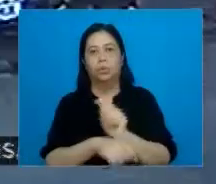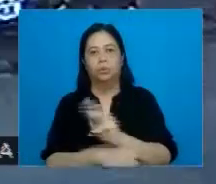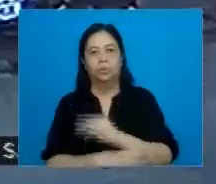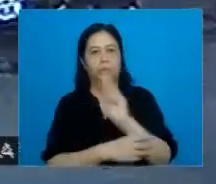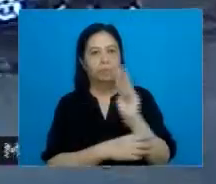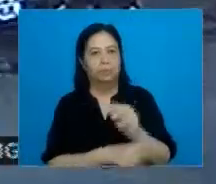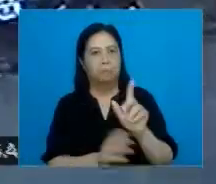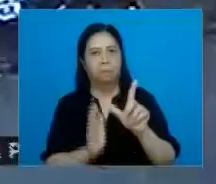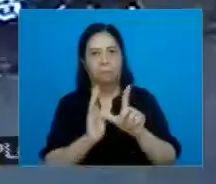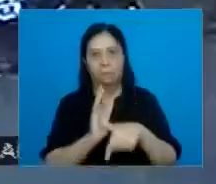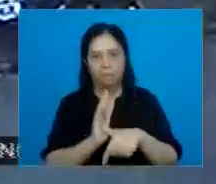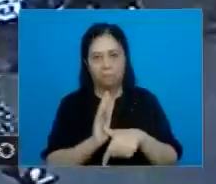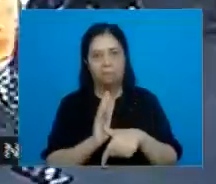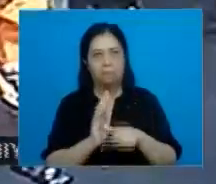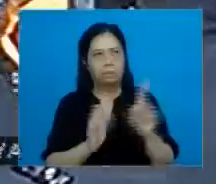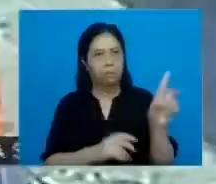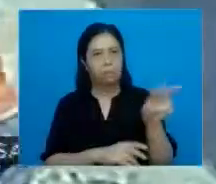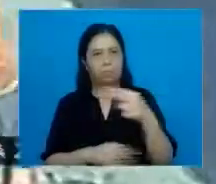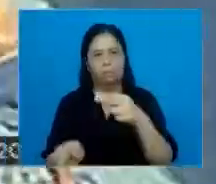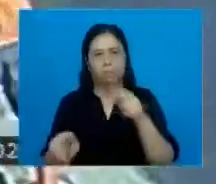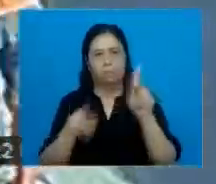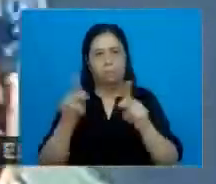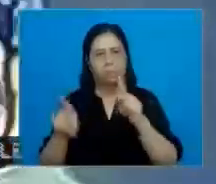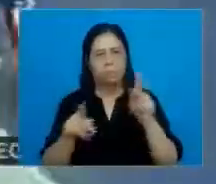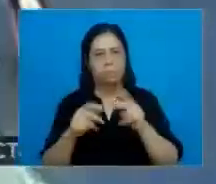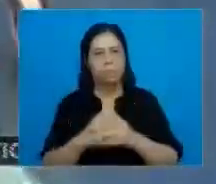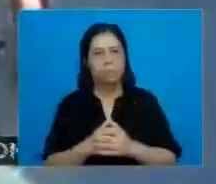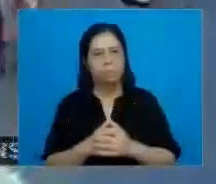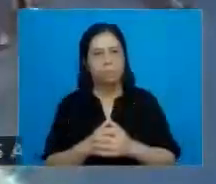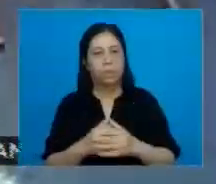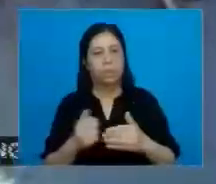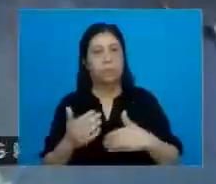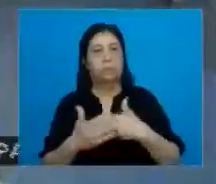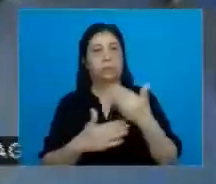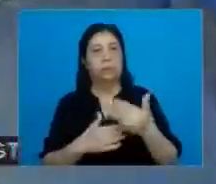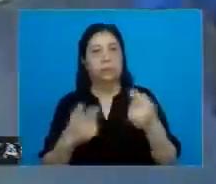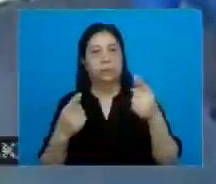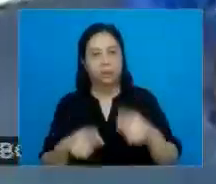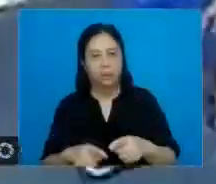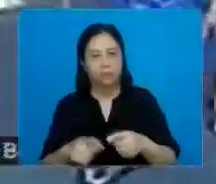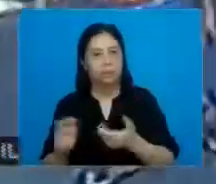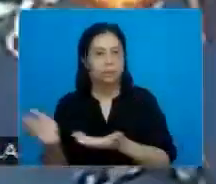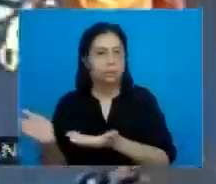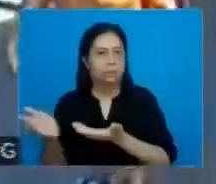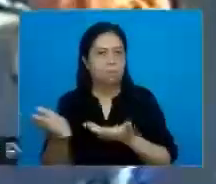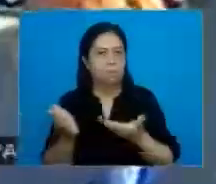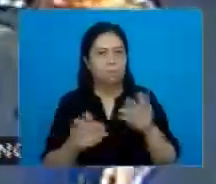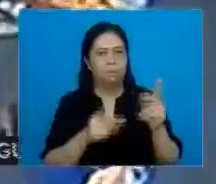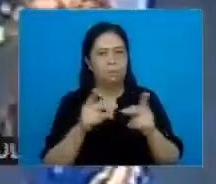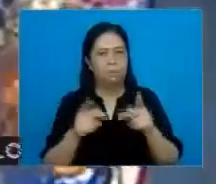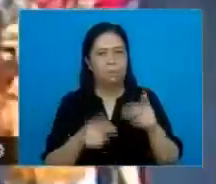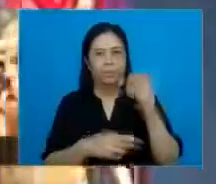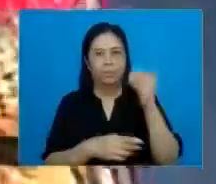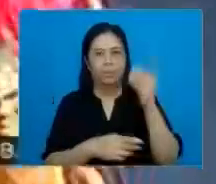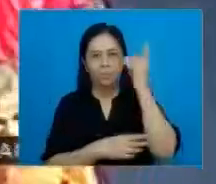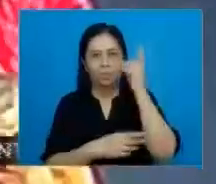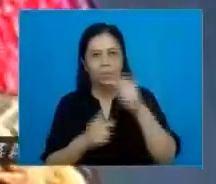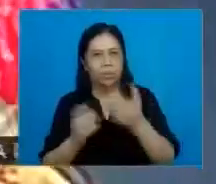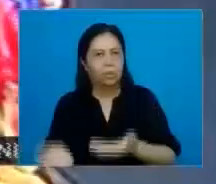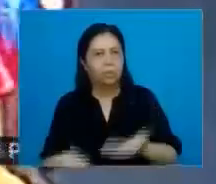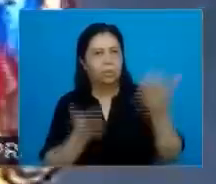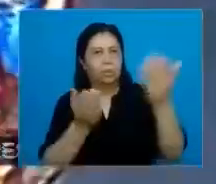Maya-maya, napalingon ang mga residente. Sa sumunod na eksena, buhat-buhat na ng mga tao si De La Cruz para isugod sa